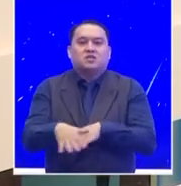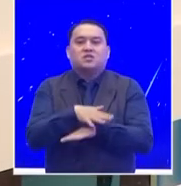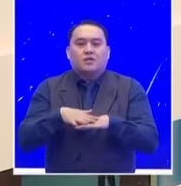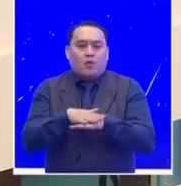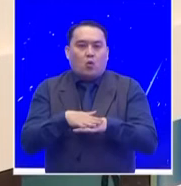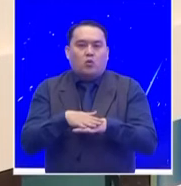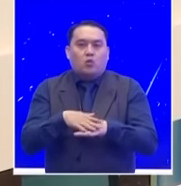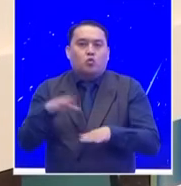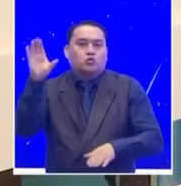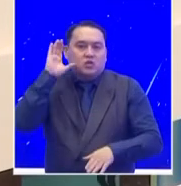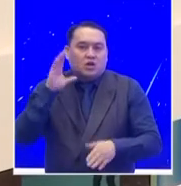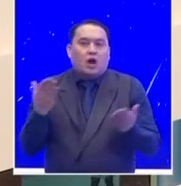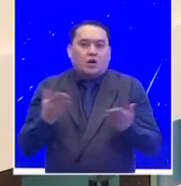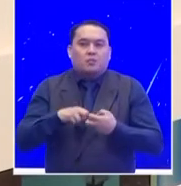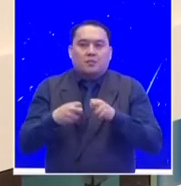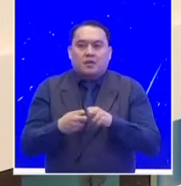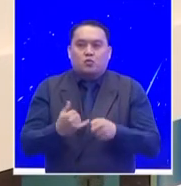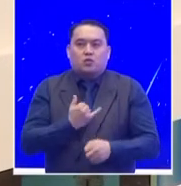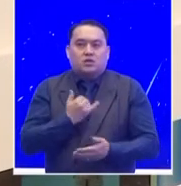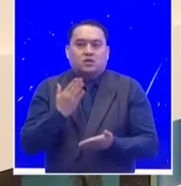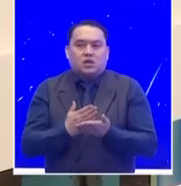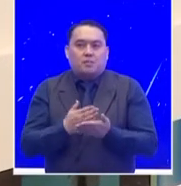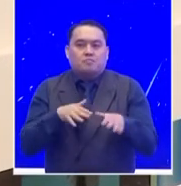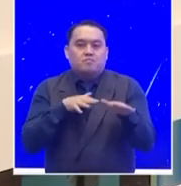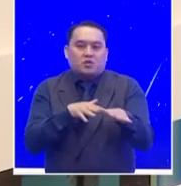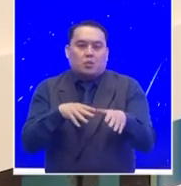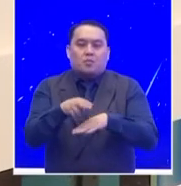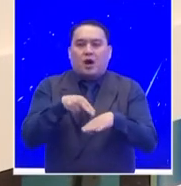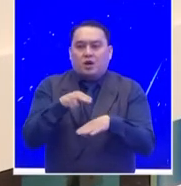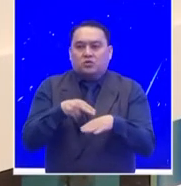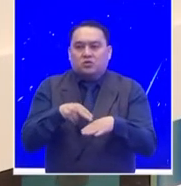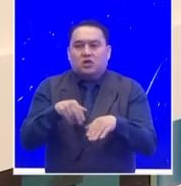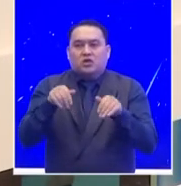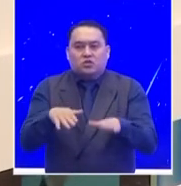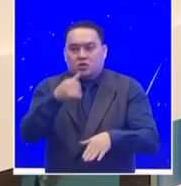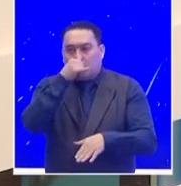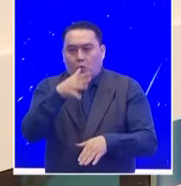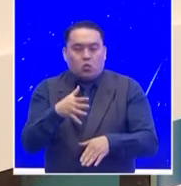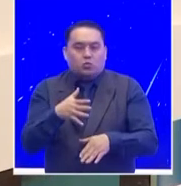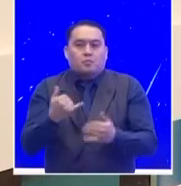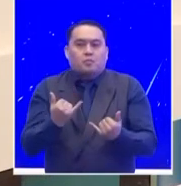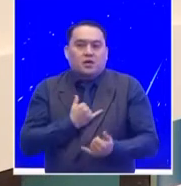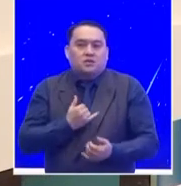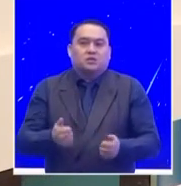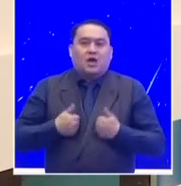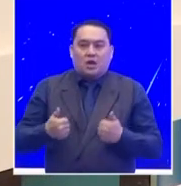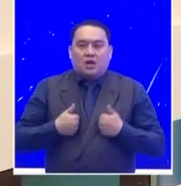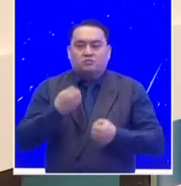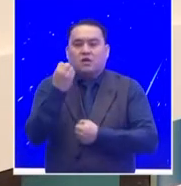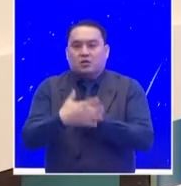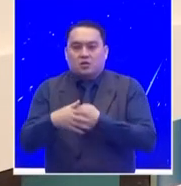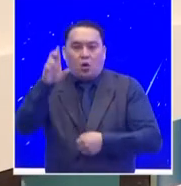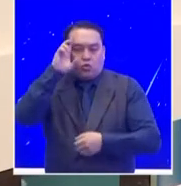их уст услышать, какие проблемы. Миграционная полиция, возможно, что-то недорешает. мы стараемся через